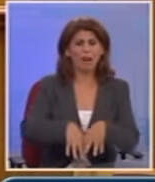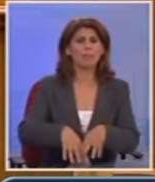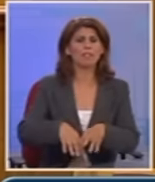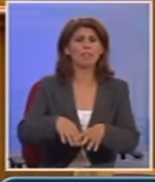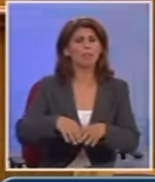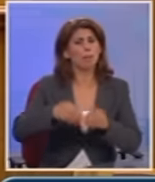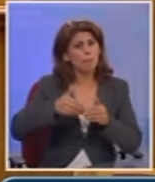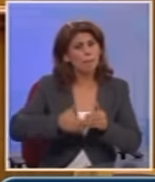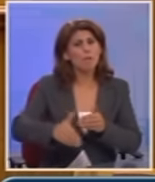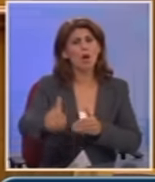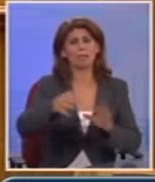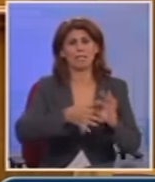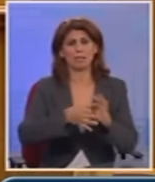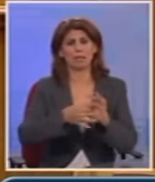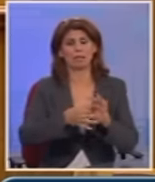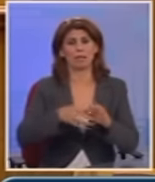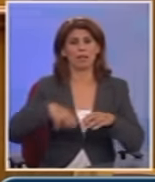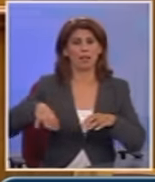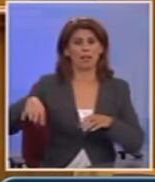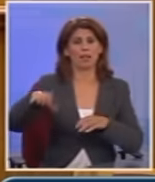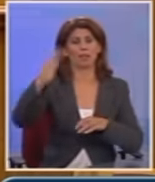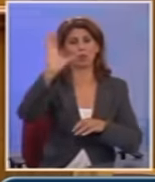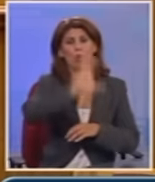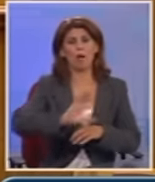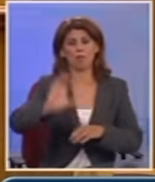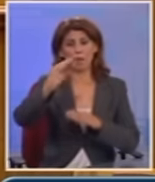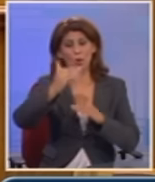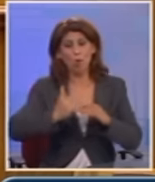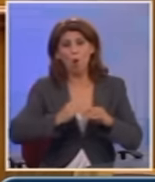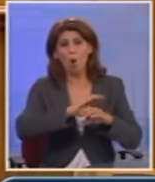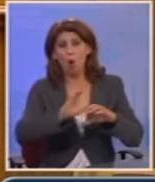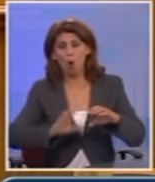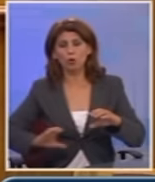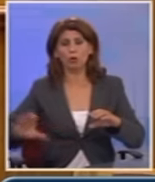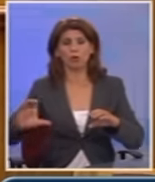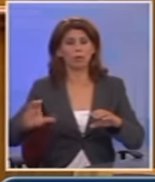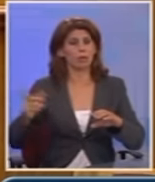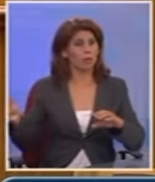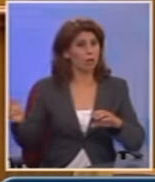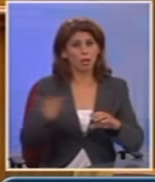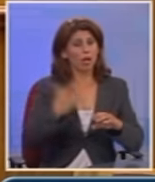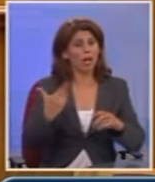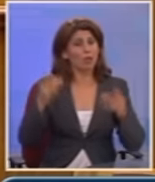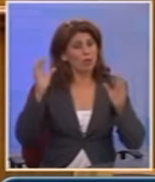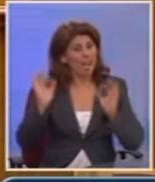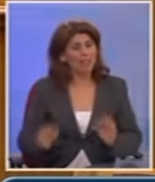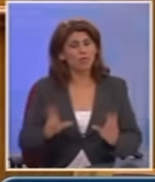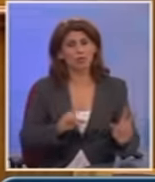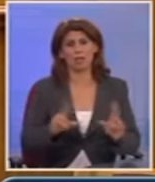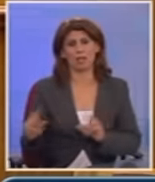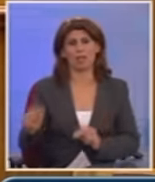προοπτική συμμαχίας με τις χώρες του Ευρωπαϊκού Νότου? Έχουν και αυτές τα ίδια ακριβώς